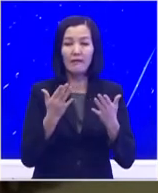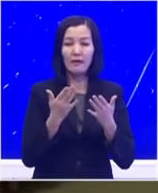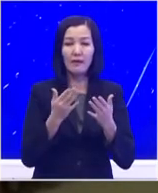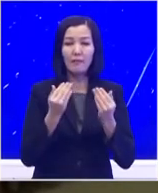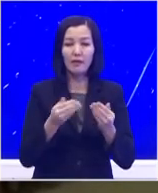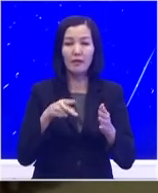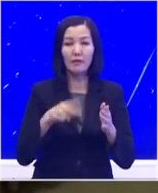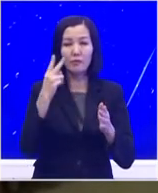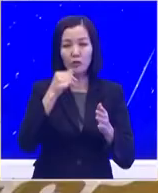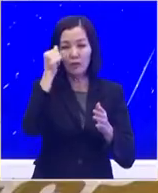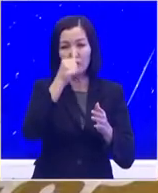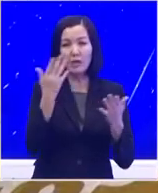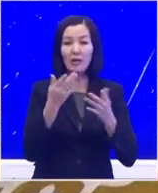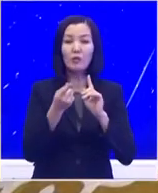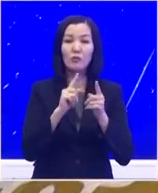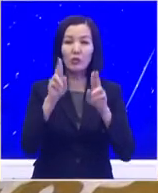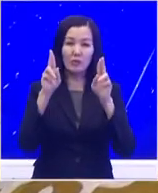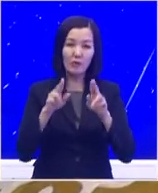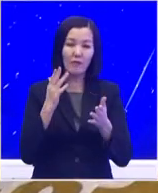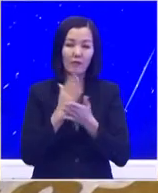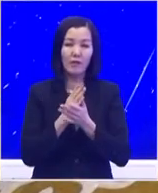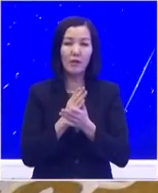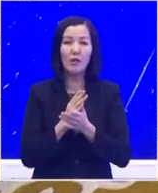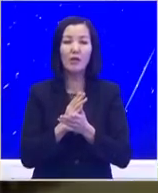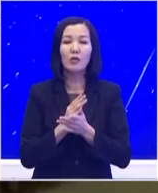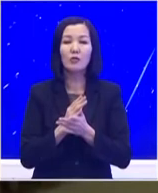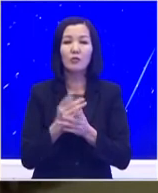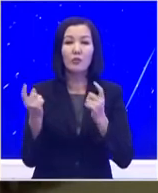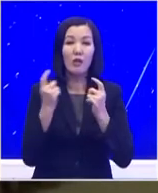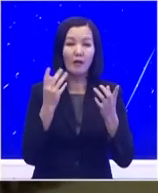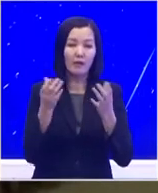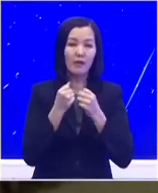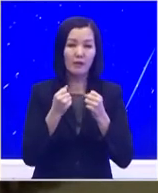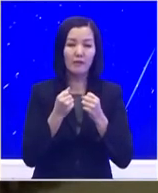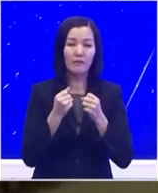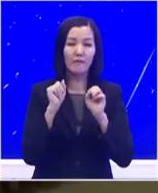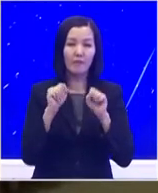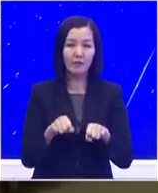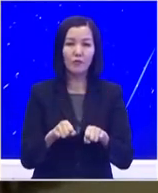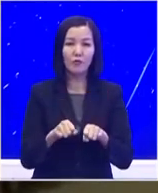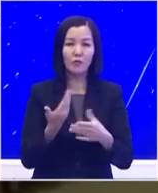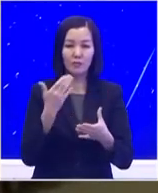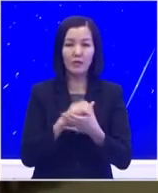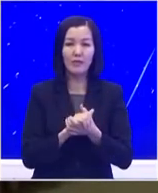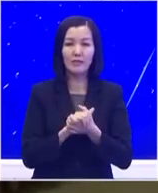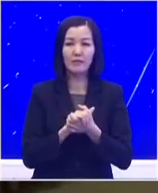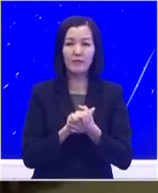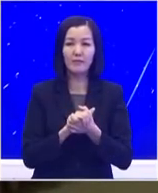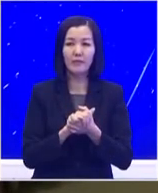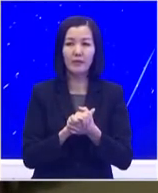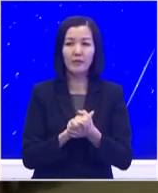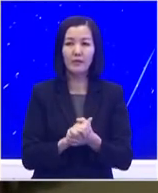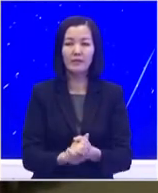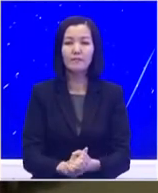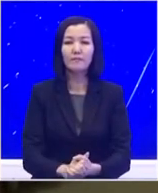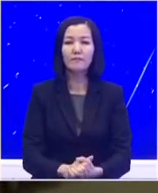биылғы 2020 жылы қандай өзгерістер болып жатыр, жалпы көп бала аналарға қандай мүмкіншіліктері бар, сол туралы